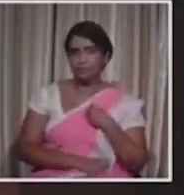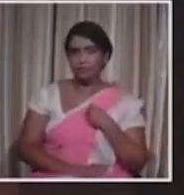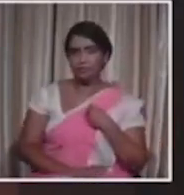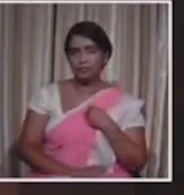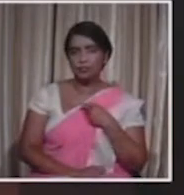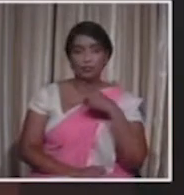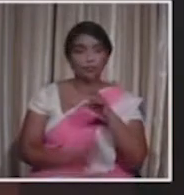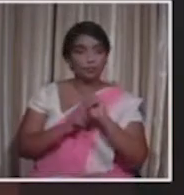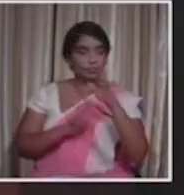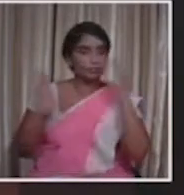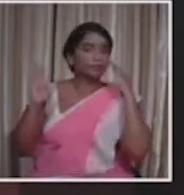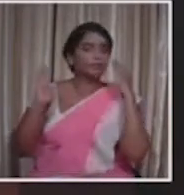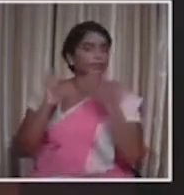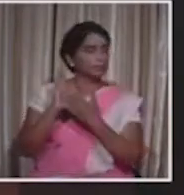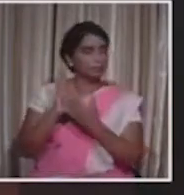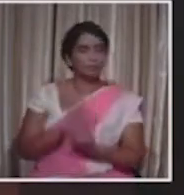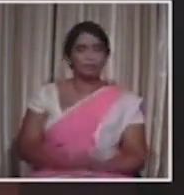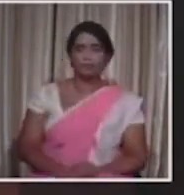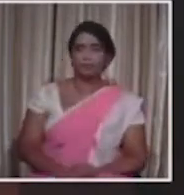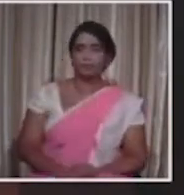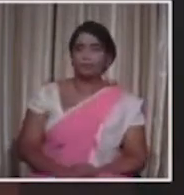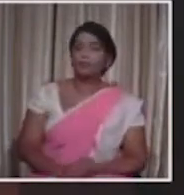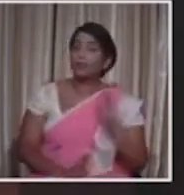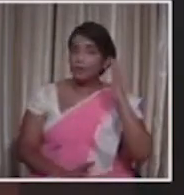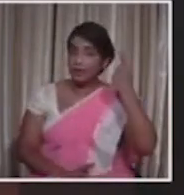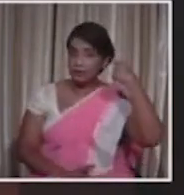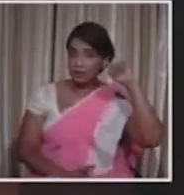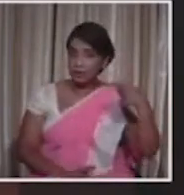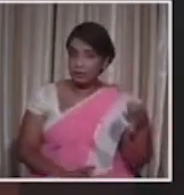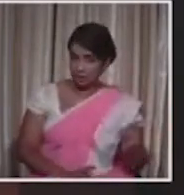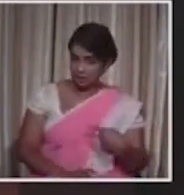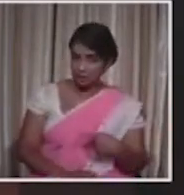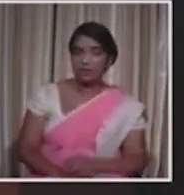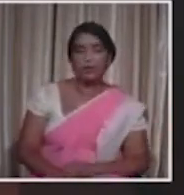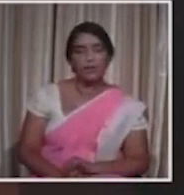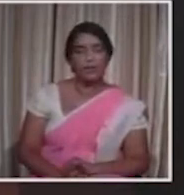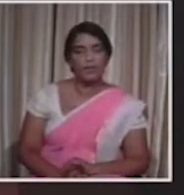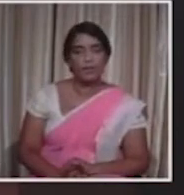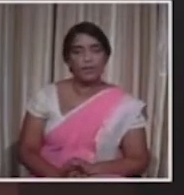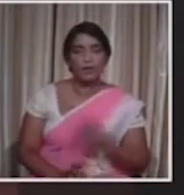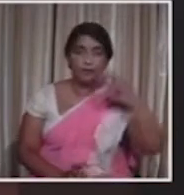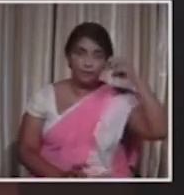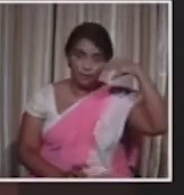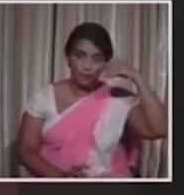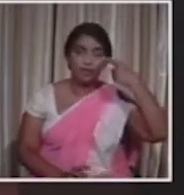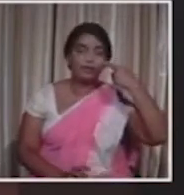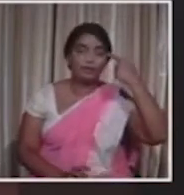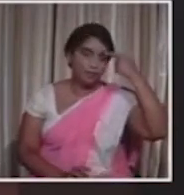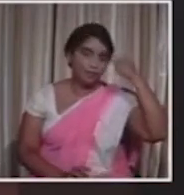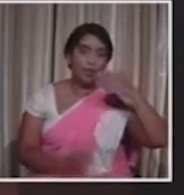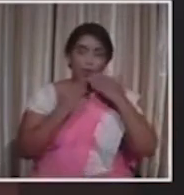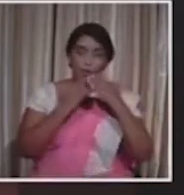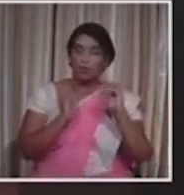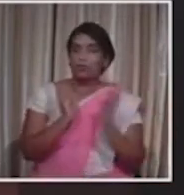ඔබතුමාගෙත් මේ සභාවෙත් අවධානය යොමු කරන්න විශේෂයෙන්ම ඊයේ දවසේ අපි විදුලි බල ශේෂ්ත්‍රයේ උපදේශක